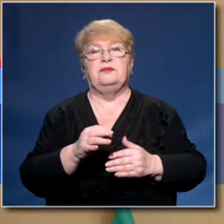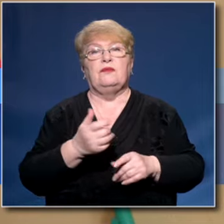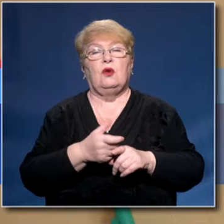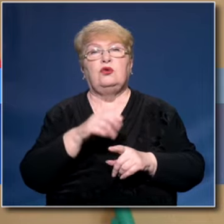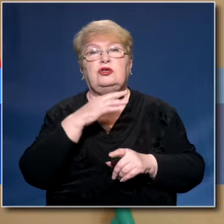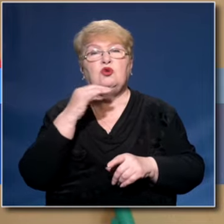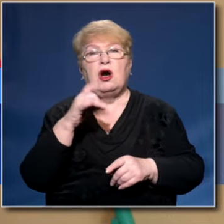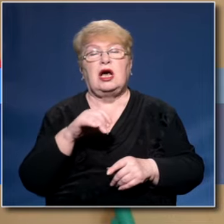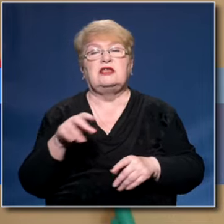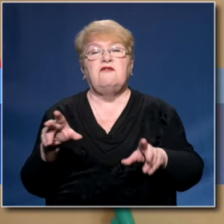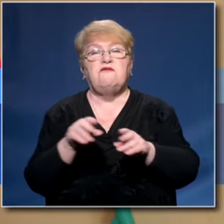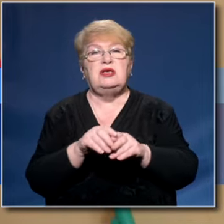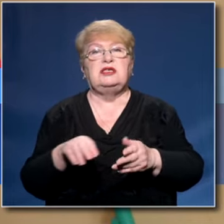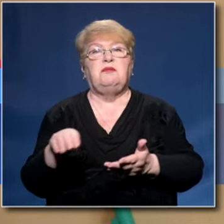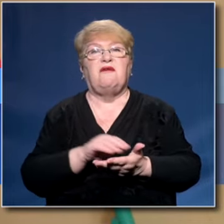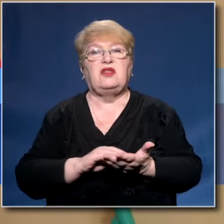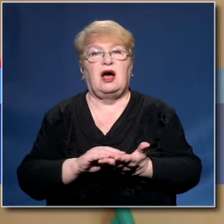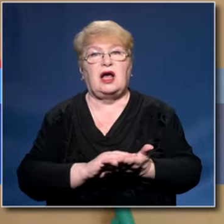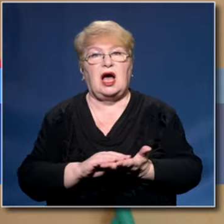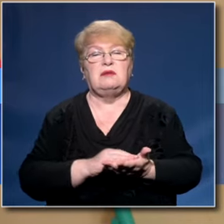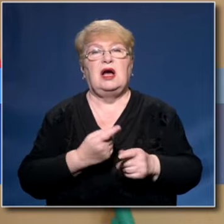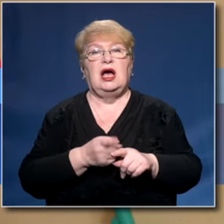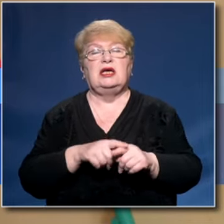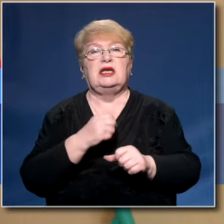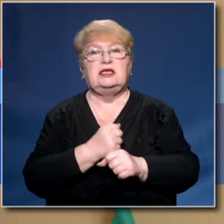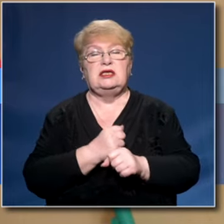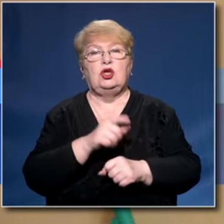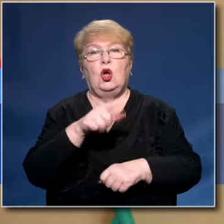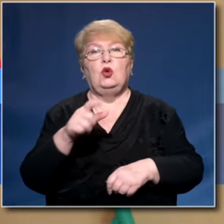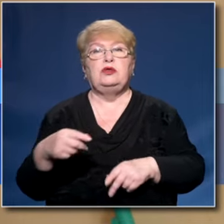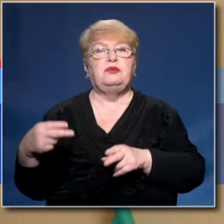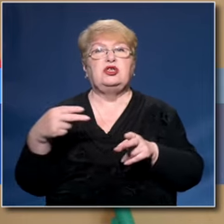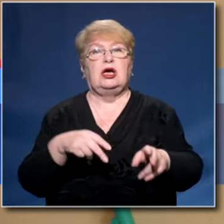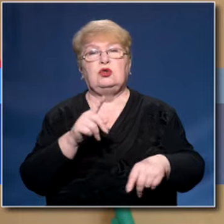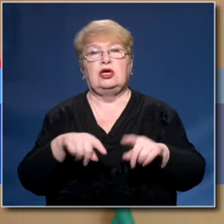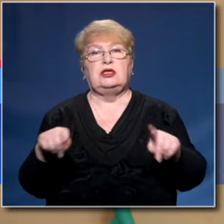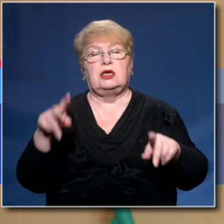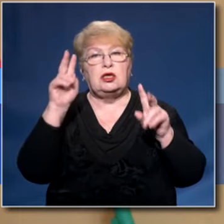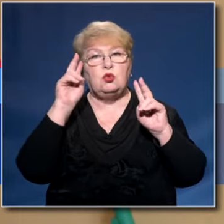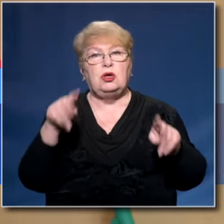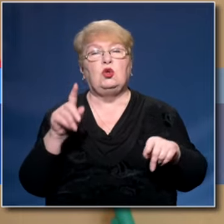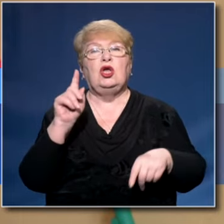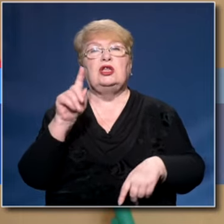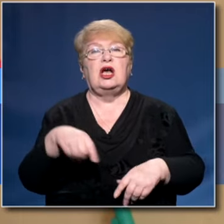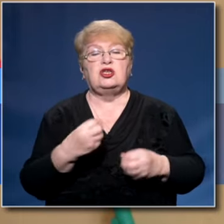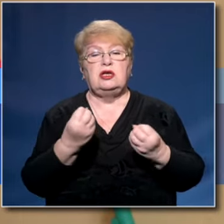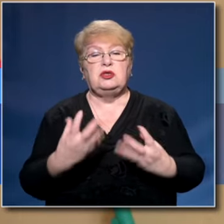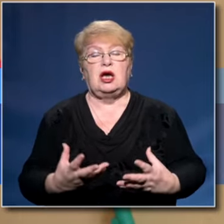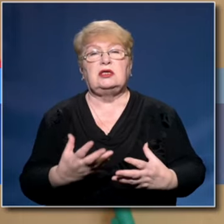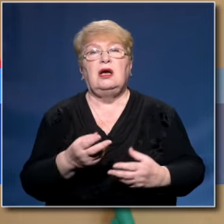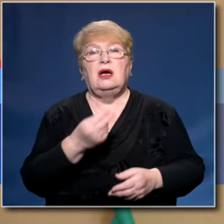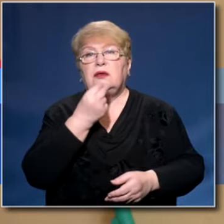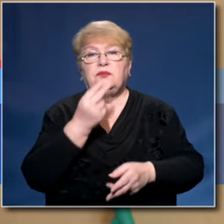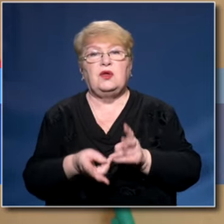очень много раз повторяем с ними вместе всё это делаем люди приезжают иногда некоторые не умеют даже